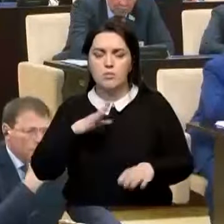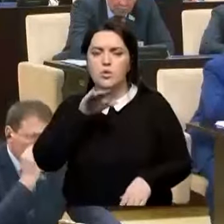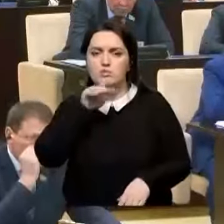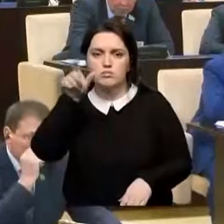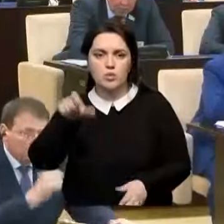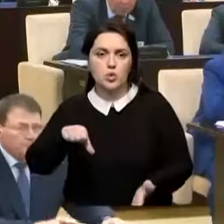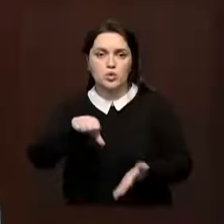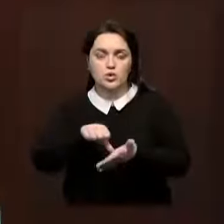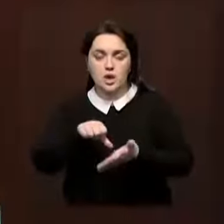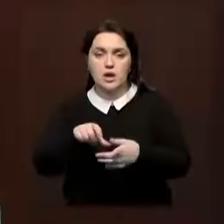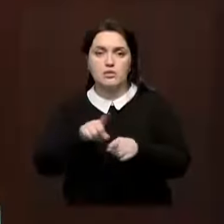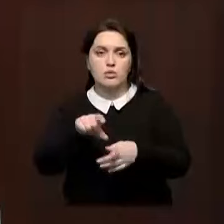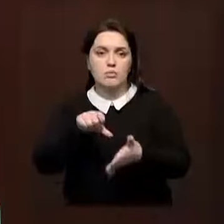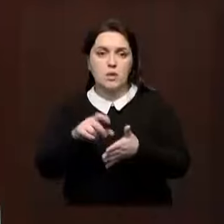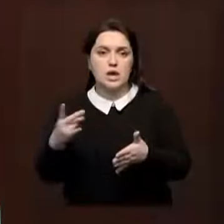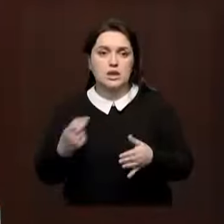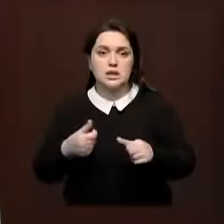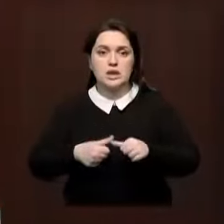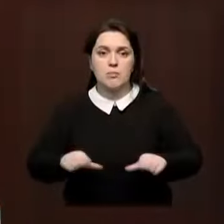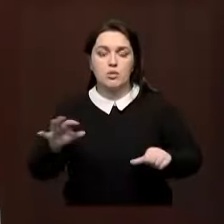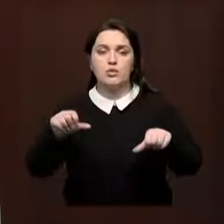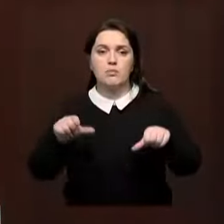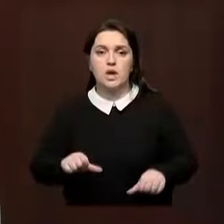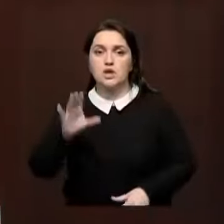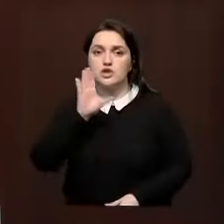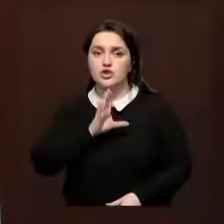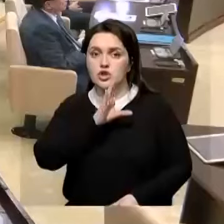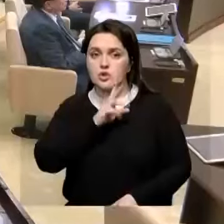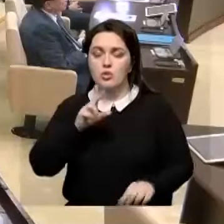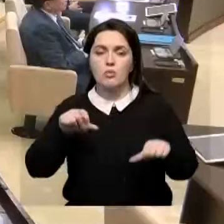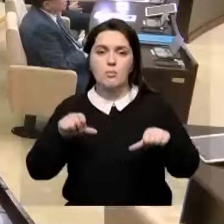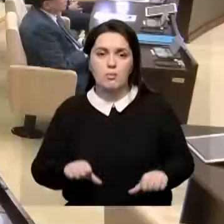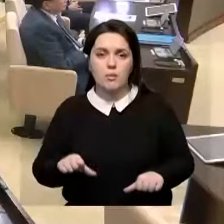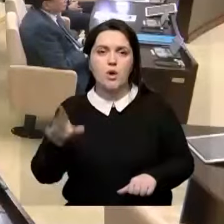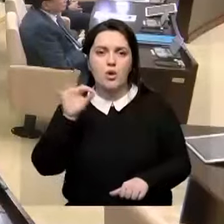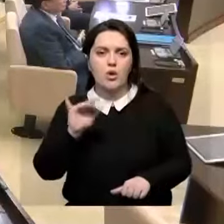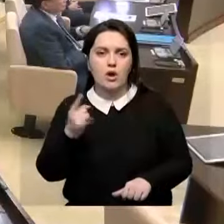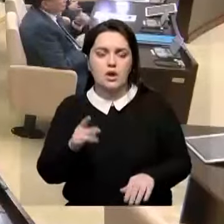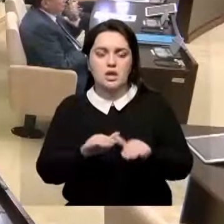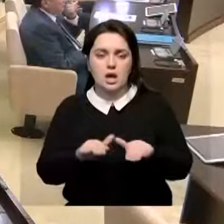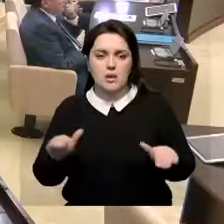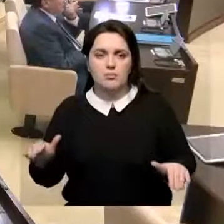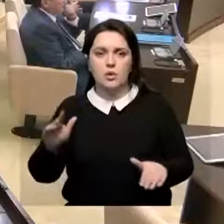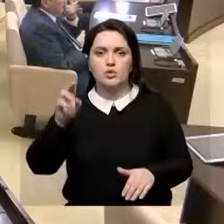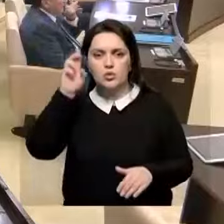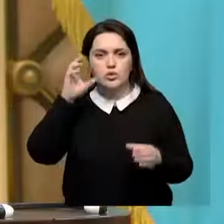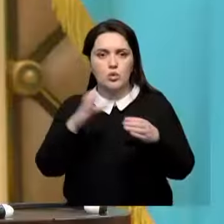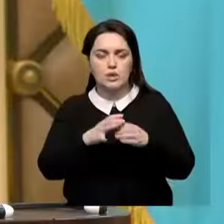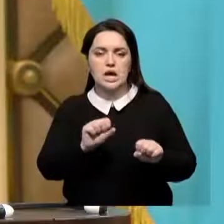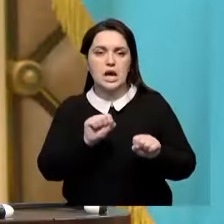экспертов, включая представителей Нацкомиссии по правам женщин, уполномоченного по правам ребенка, госорганов и